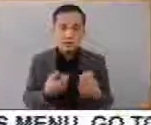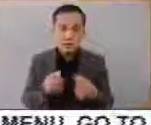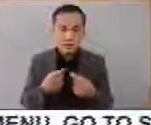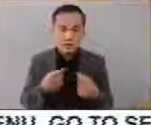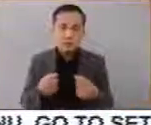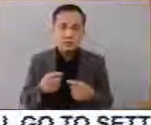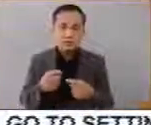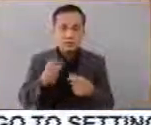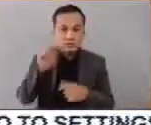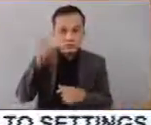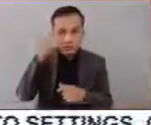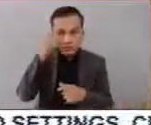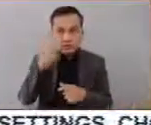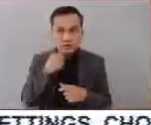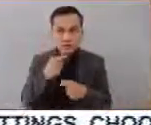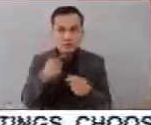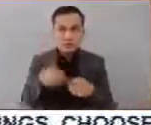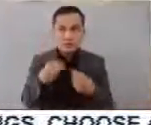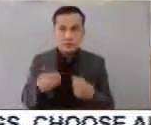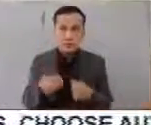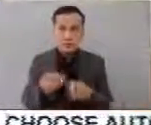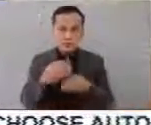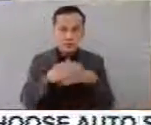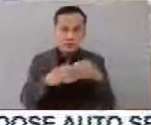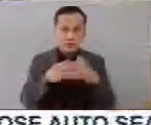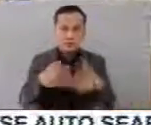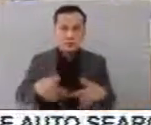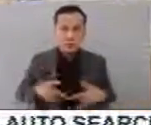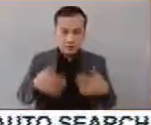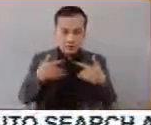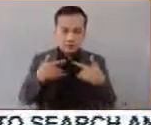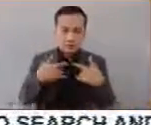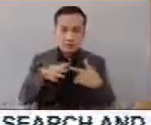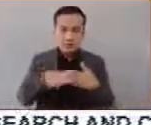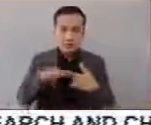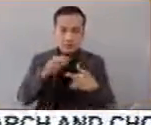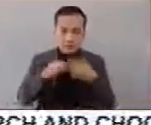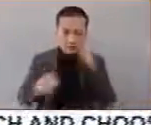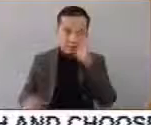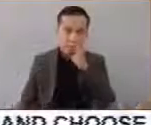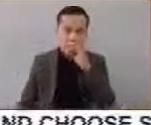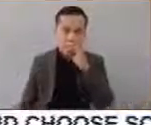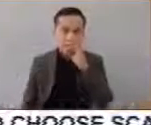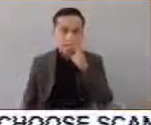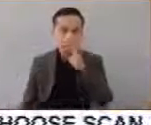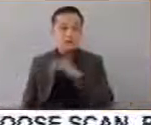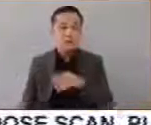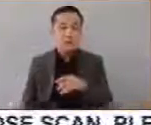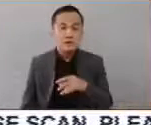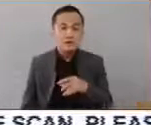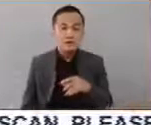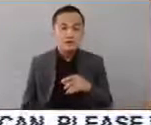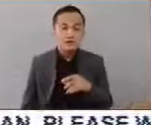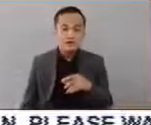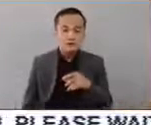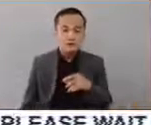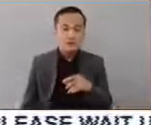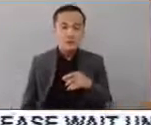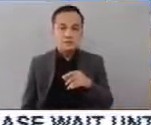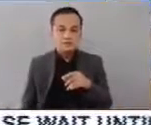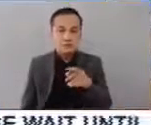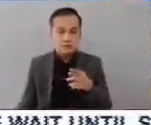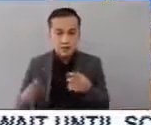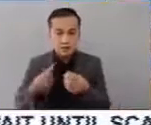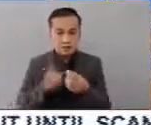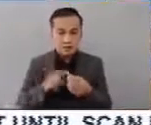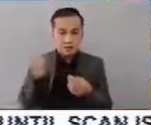project will be completed within my term. Sa tagal ng talumpati ng presidente na umabot sa